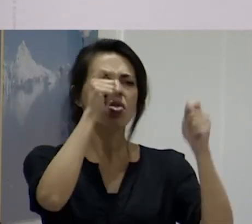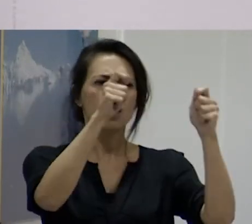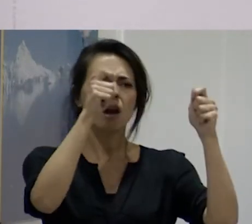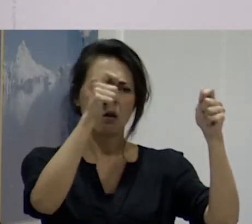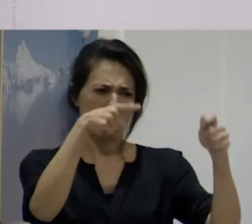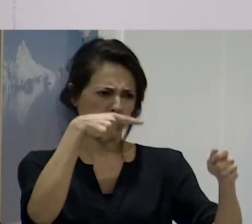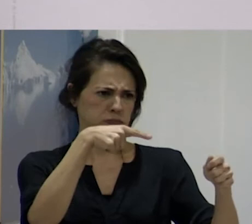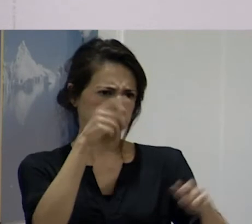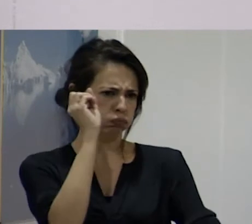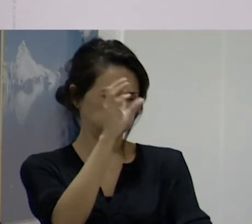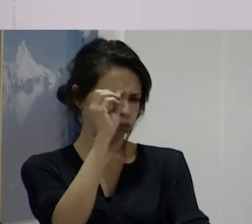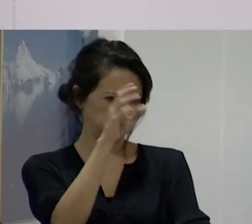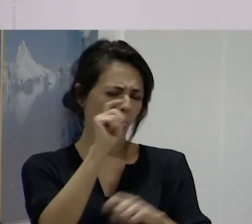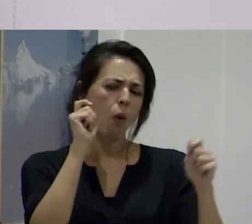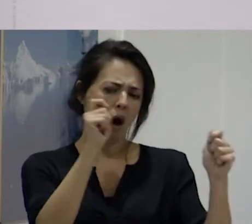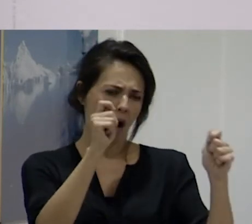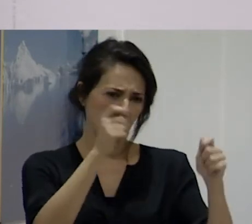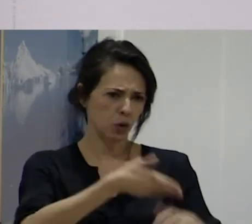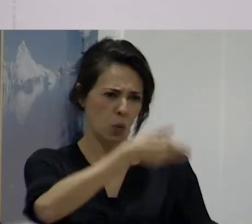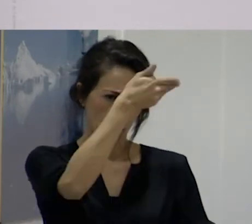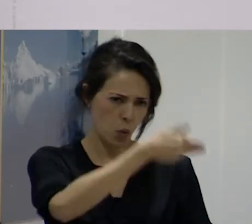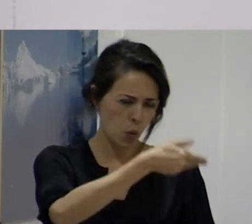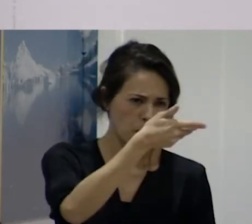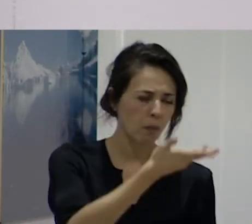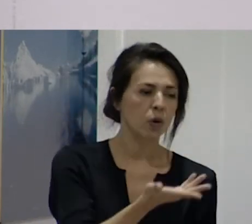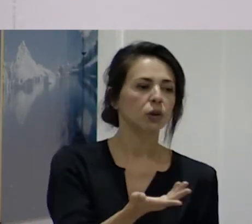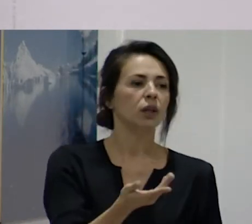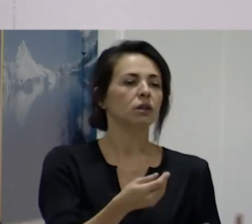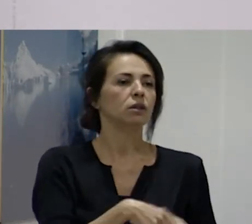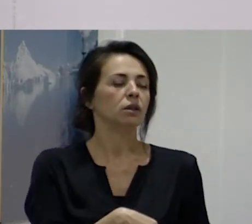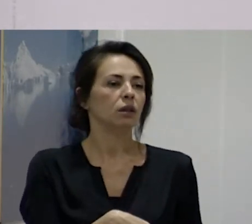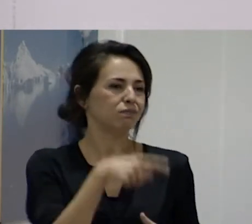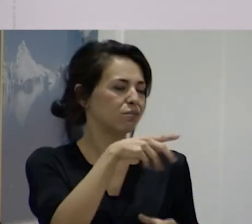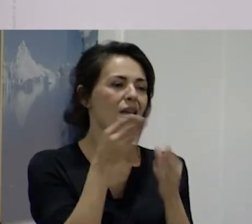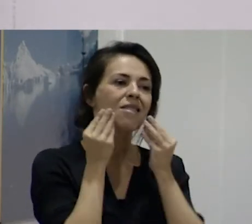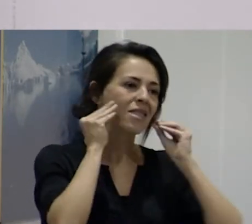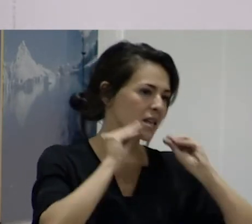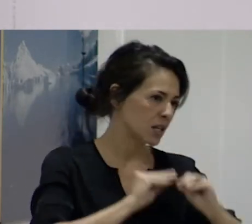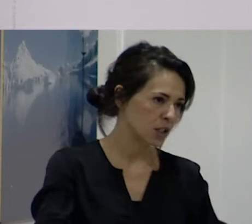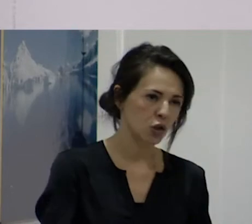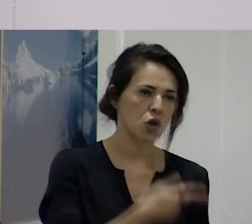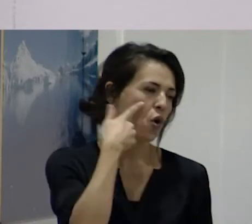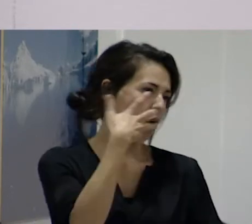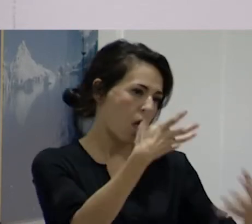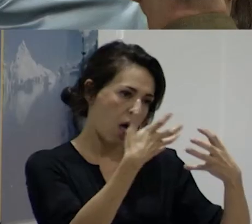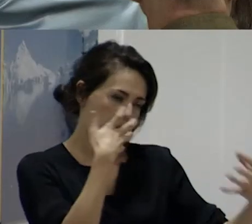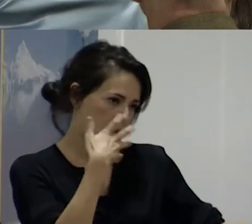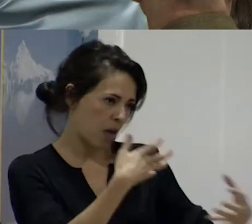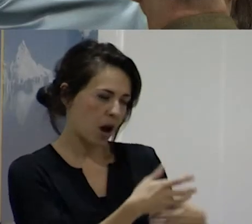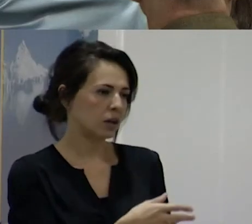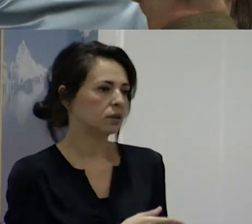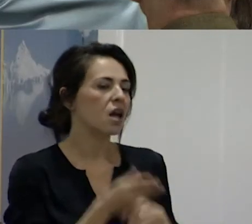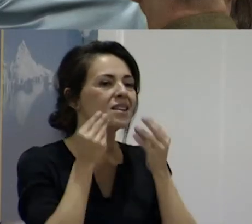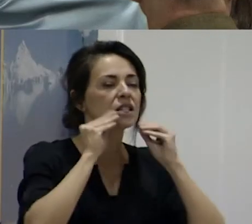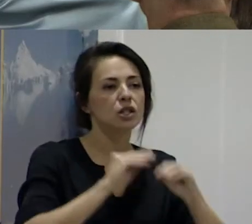d'aquestes característiques a l'esmentat col·legi, carregat d'història d'art i de tradició universitària.